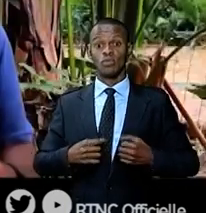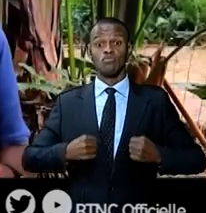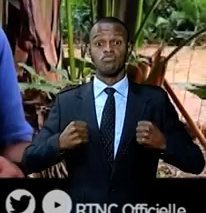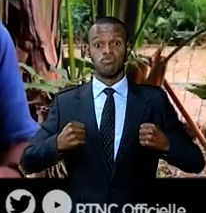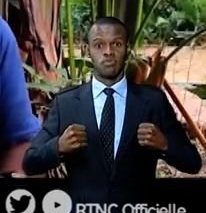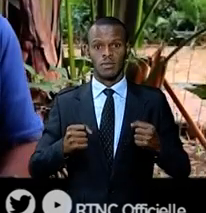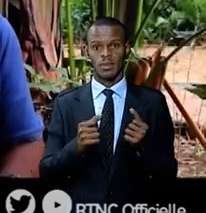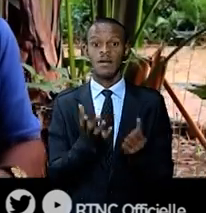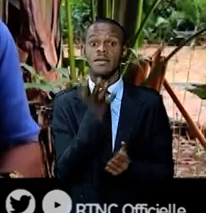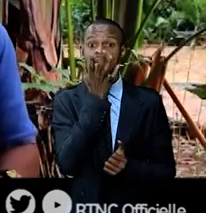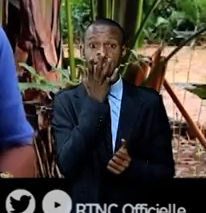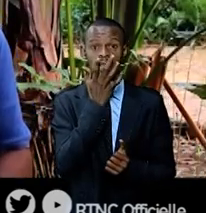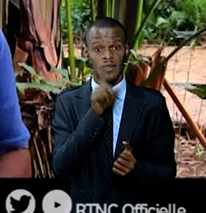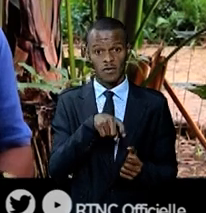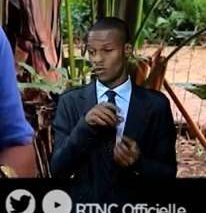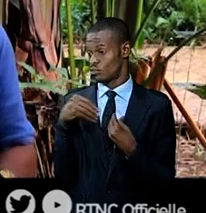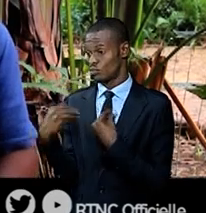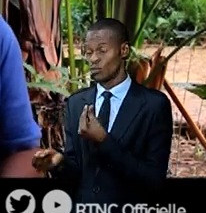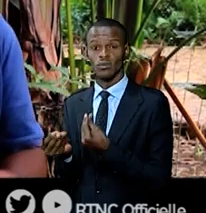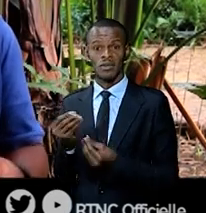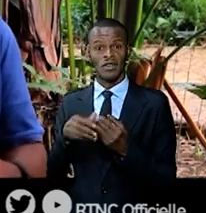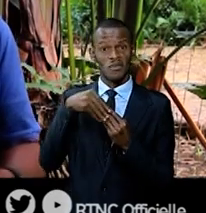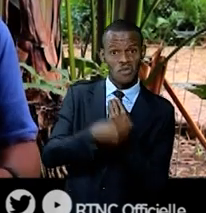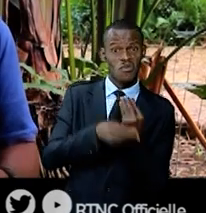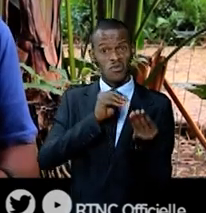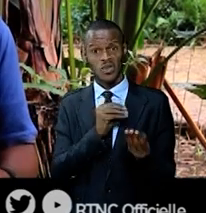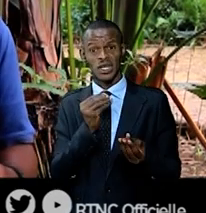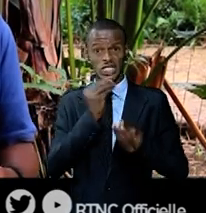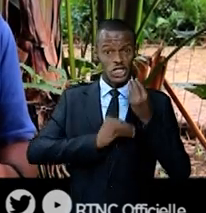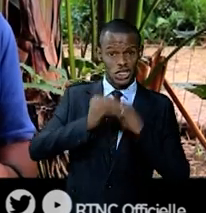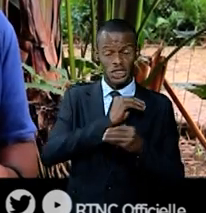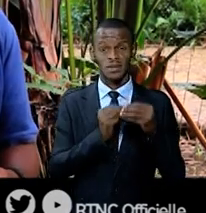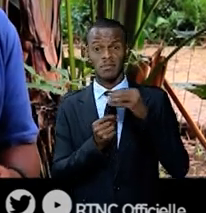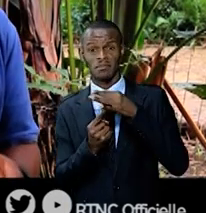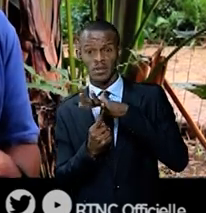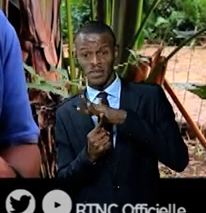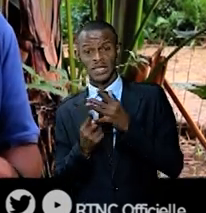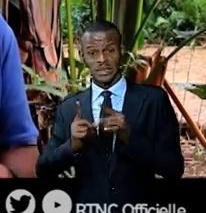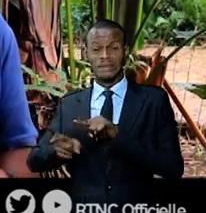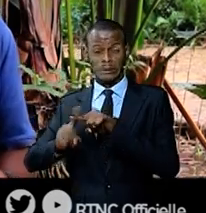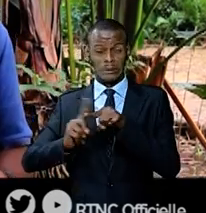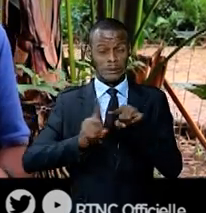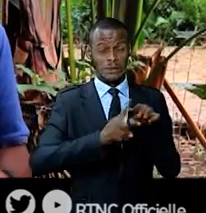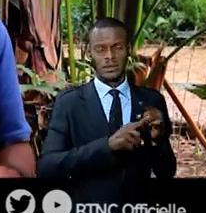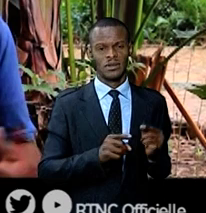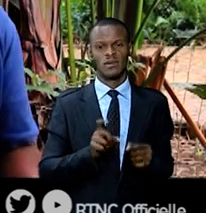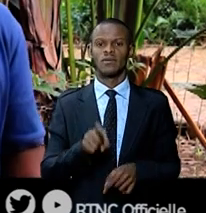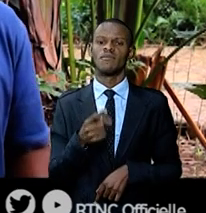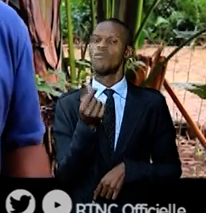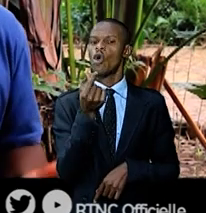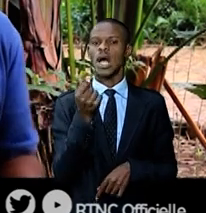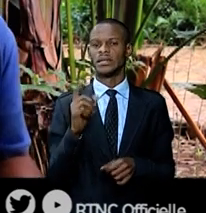de nourriture. Il faut réunir les fruits, des légumes, des tiges. Et ça nous demande beaucoup d'argent.